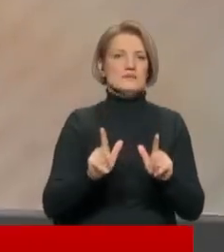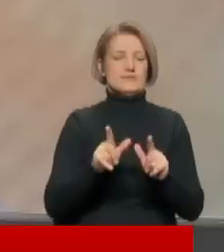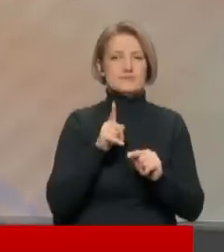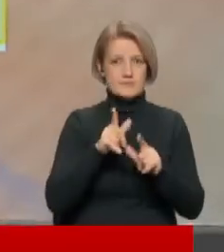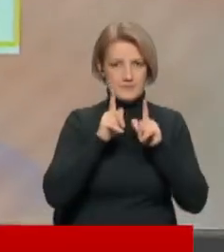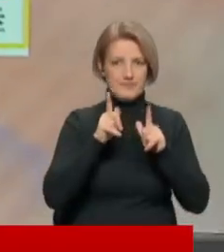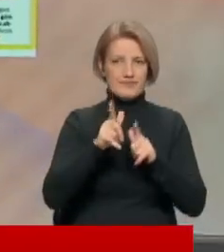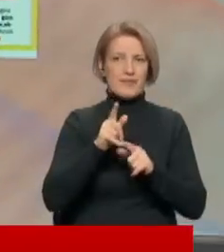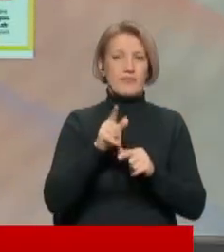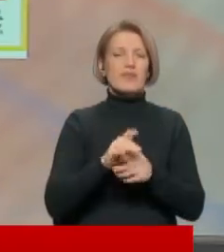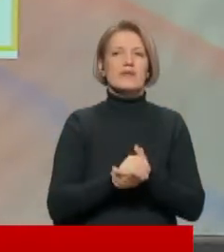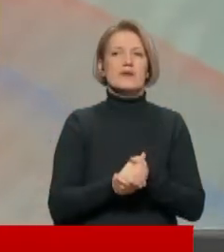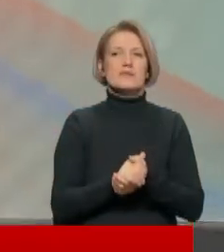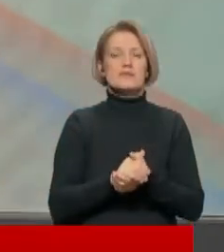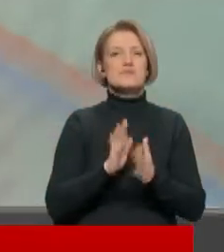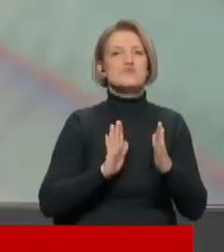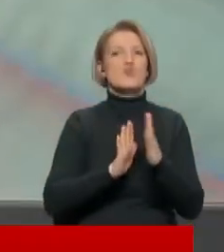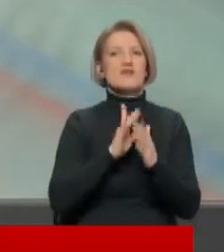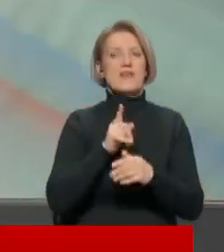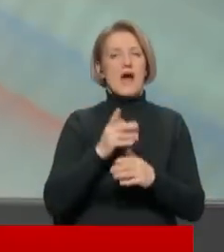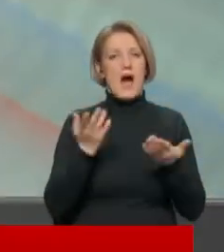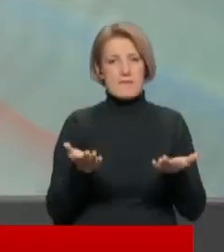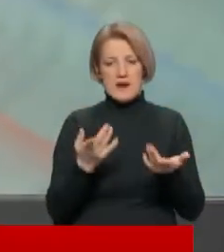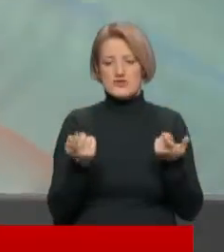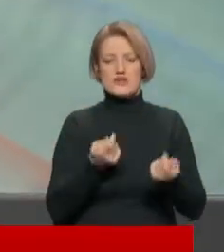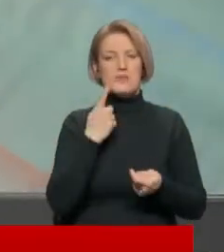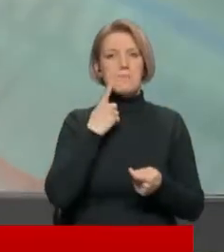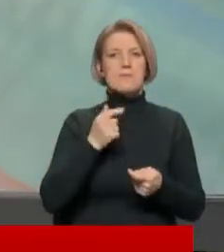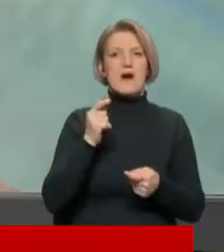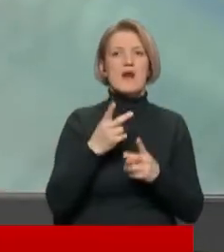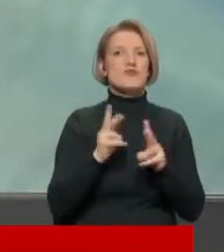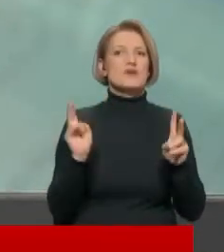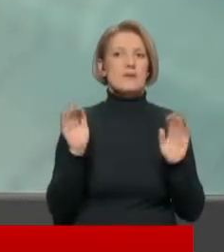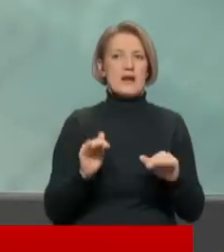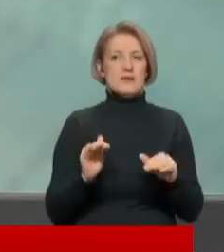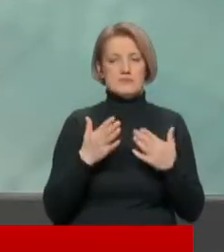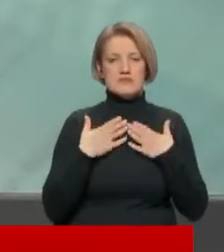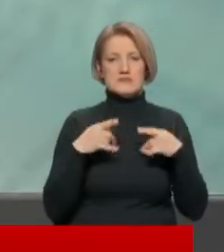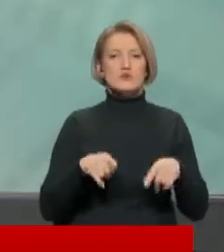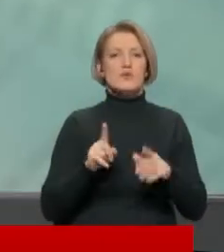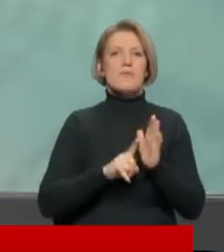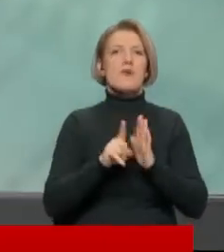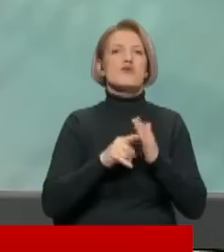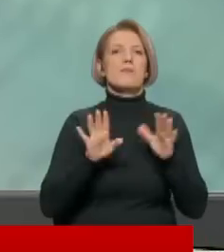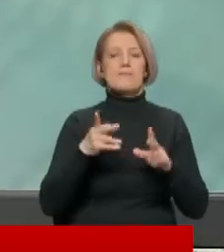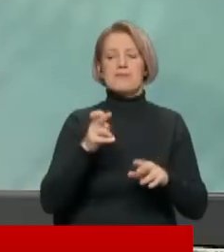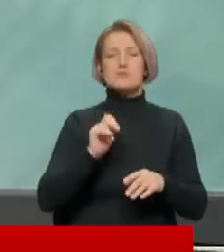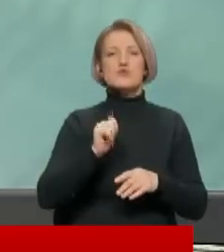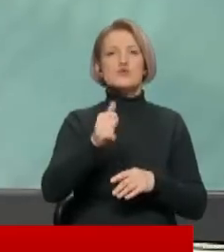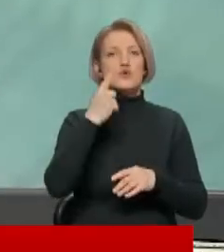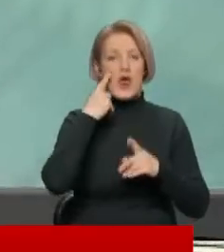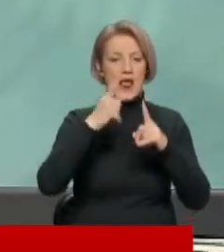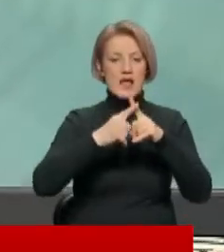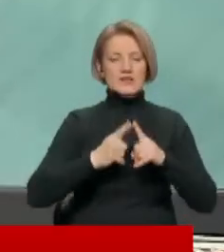çareyi bu Vadi ortaya koyuyor muhalefet ama çalışma bakanından gelen açıklama Biz bunu başaramayız prim gününe göre